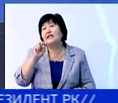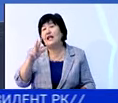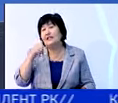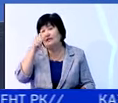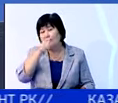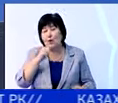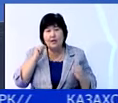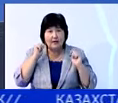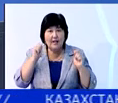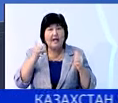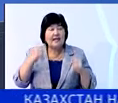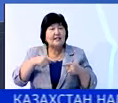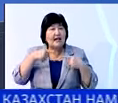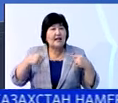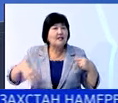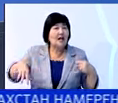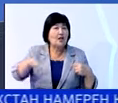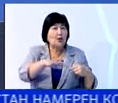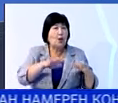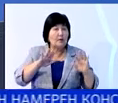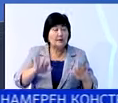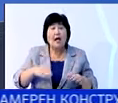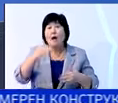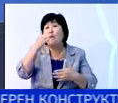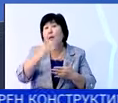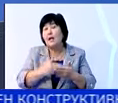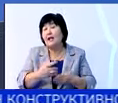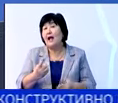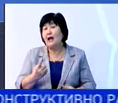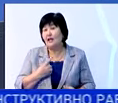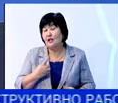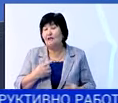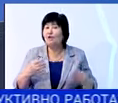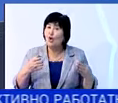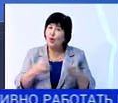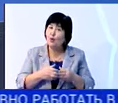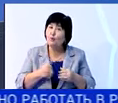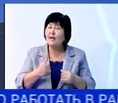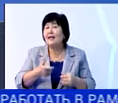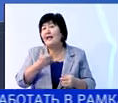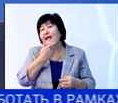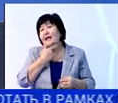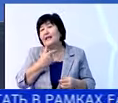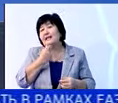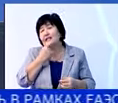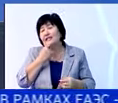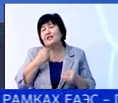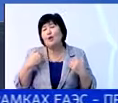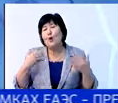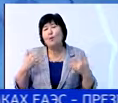2004-2013 годов рождения из разных регионов страны. В программе индивидуальные, групповые и эстетические